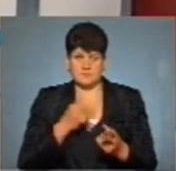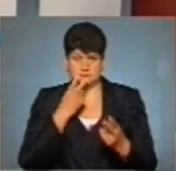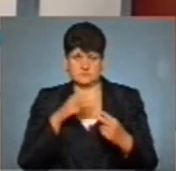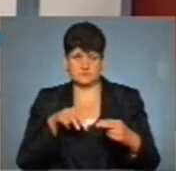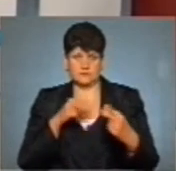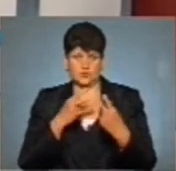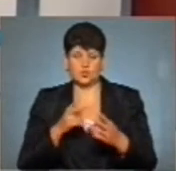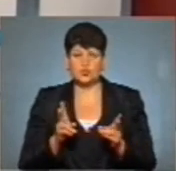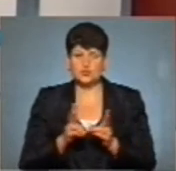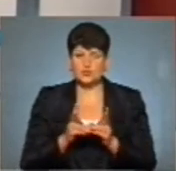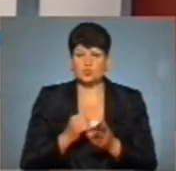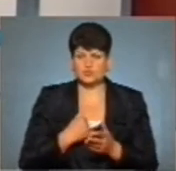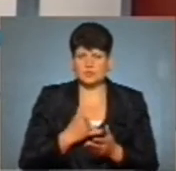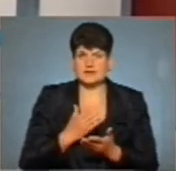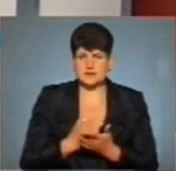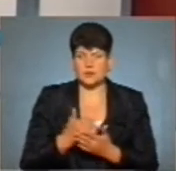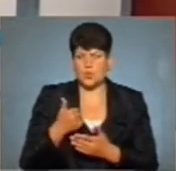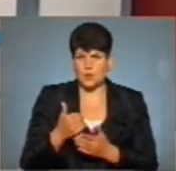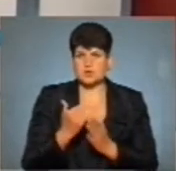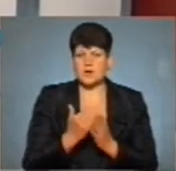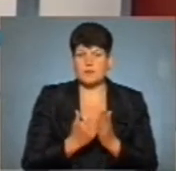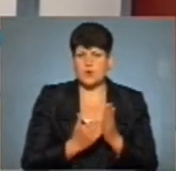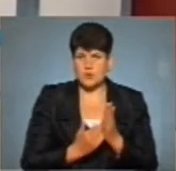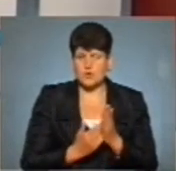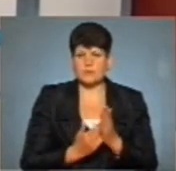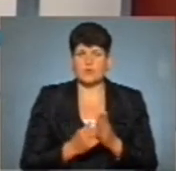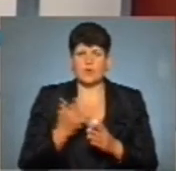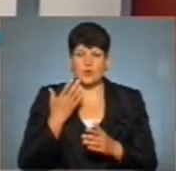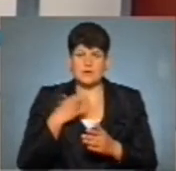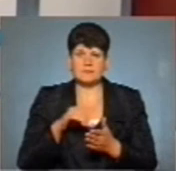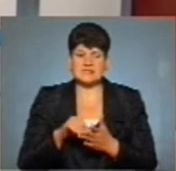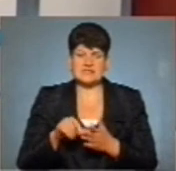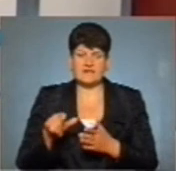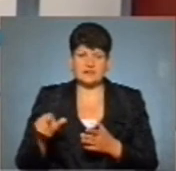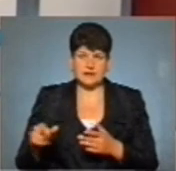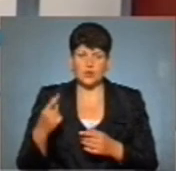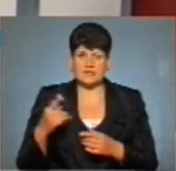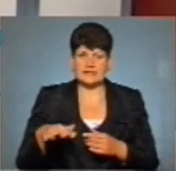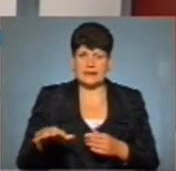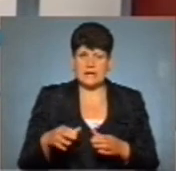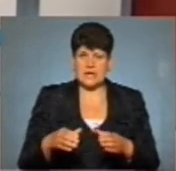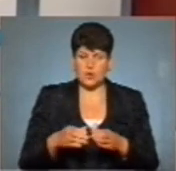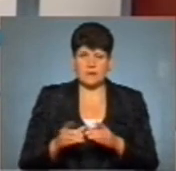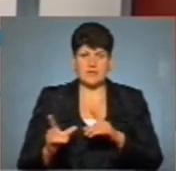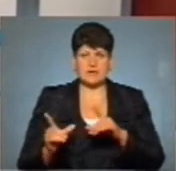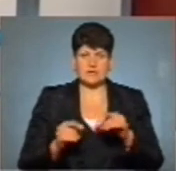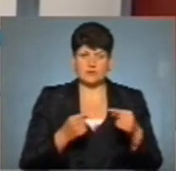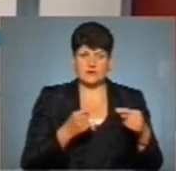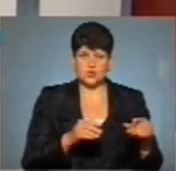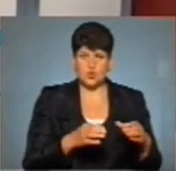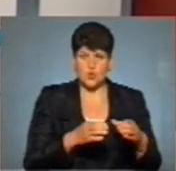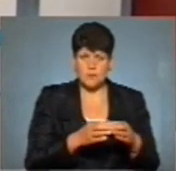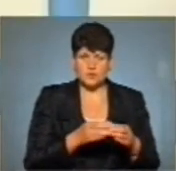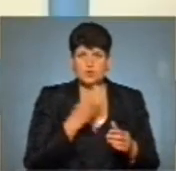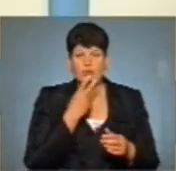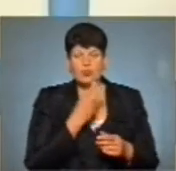Також у нас є досить хороша програма «Маршрути успіху», коли представники одних територіальних громад їдуть в якусь іншу громаду для того,